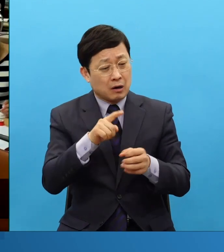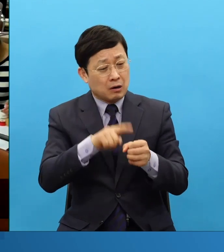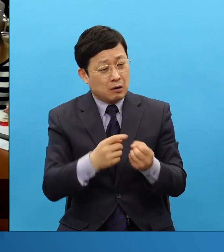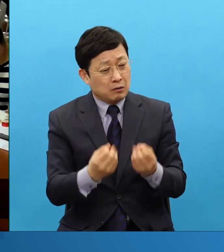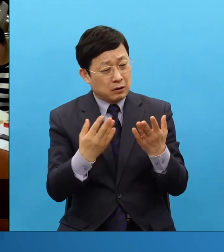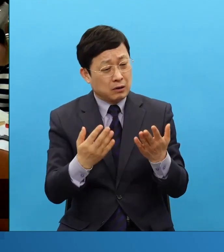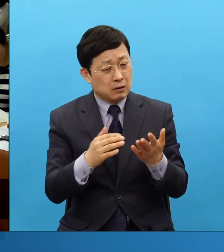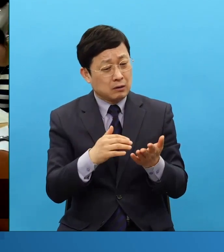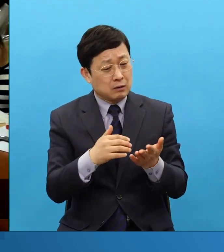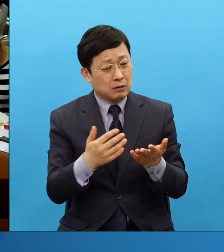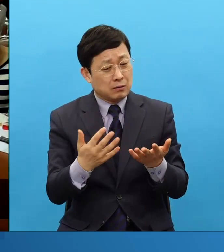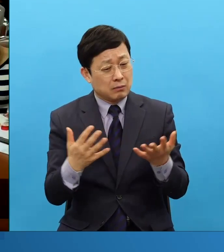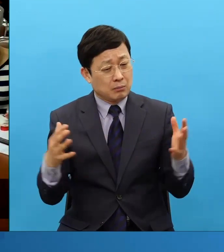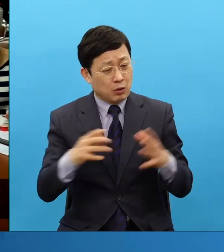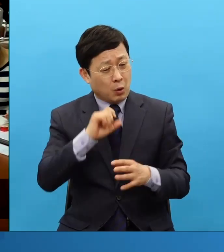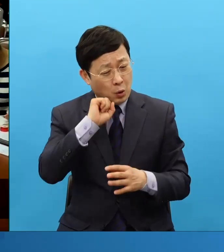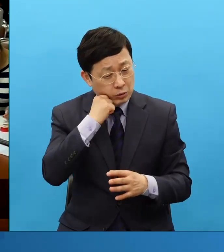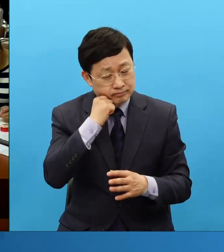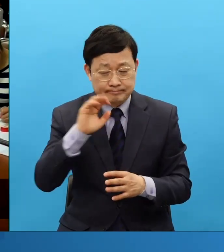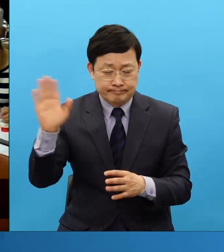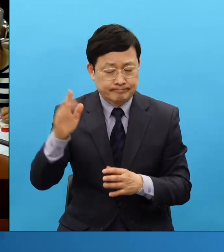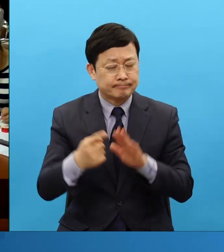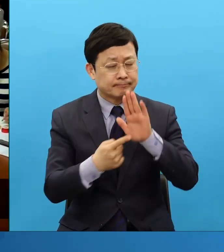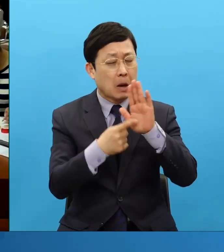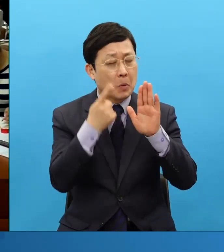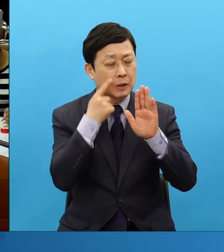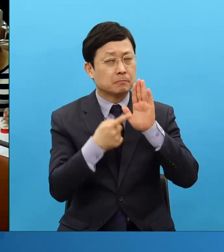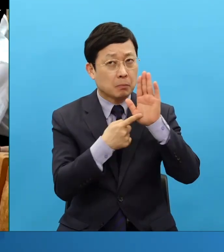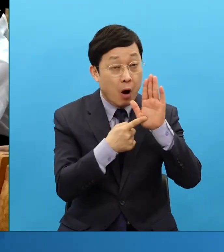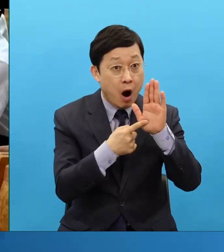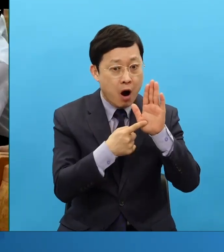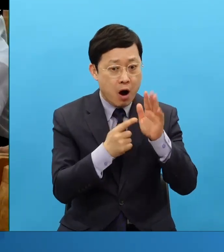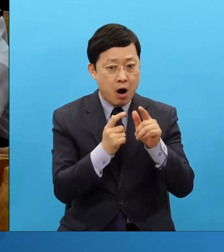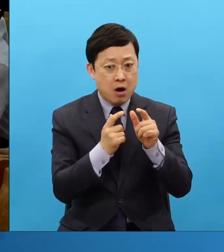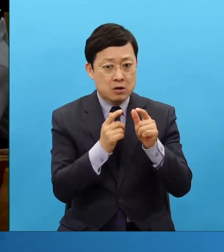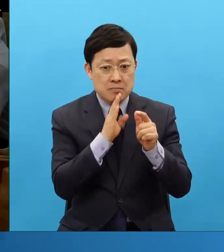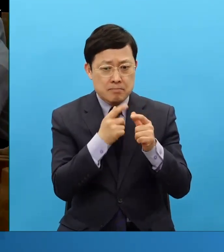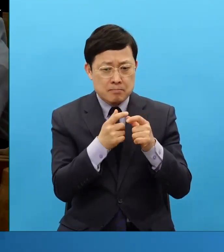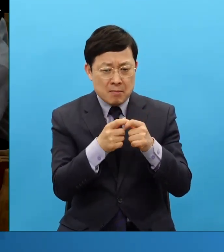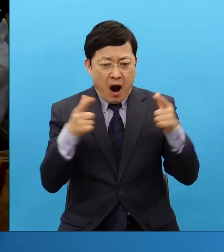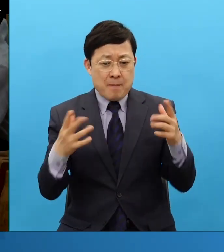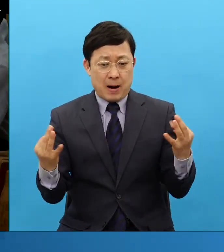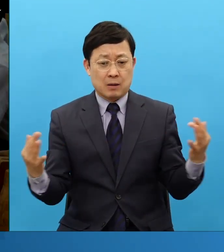이 시간이 없지 훈련받을 마음이 없는 건 아닙니다.